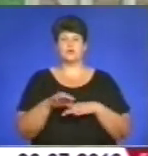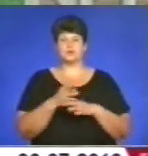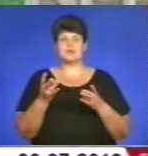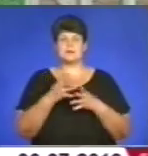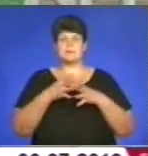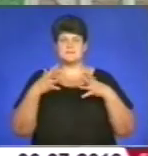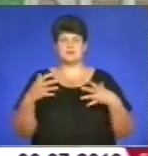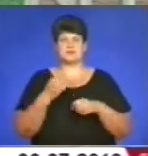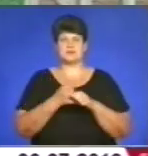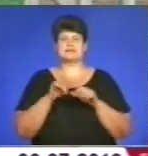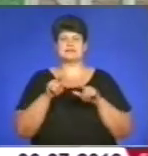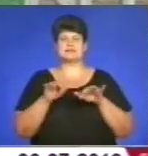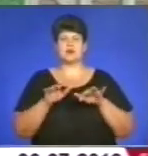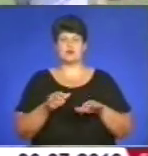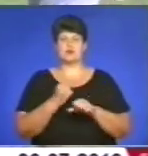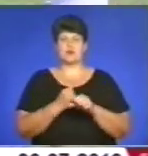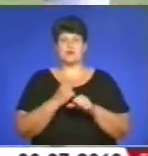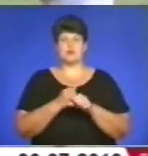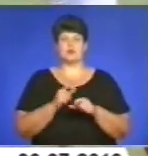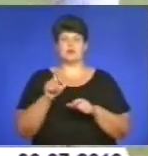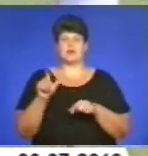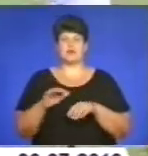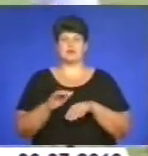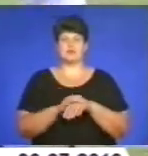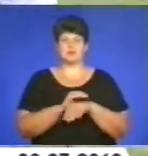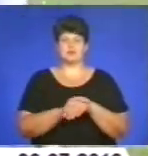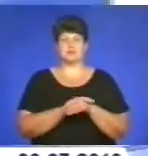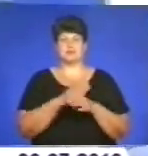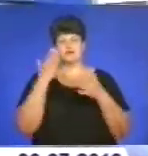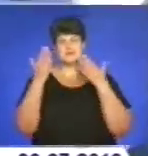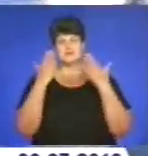але такі заходи роблять людей добрішими, дружнішими і веселішими.